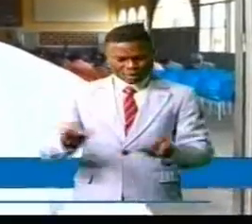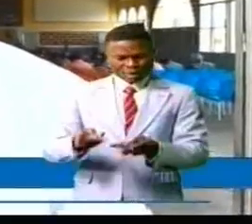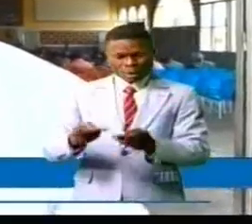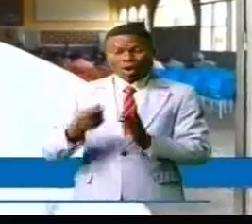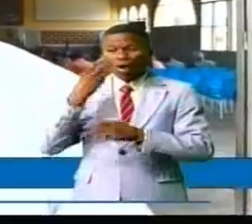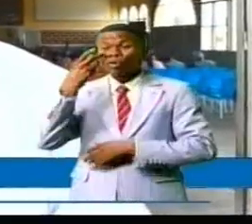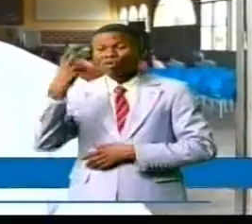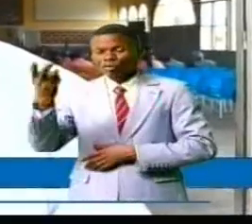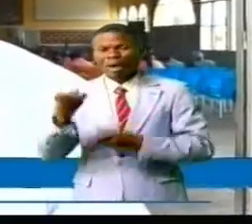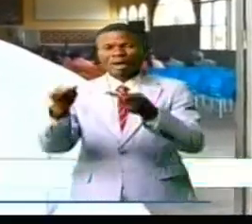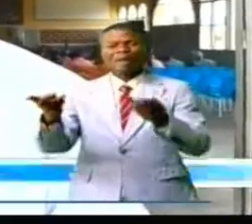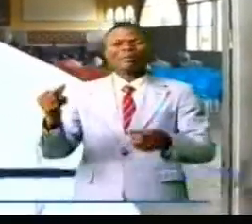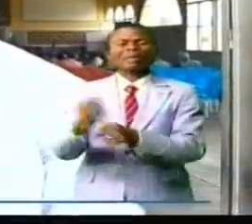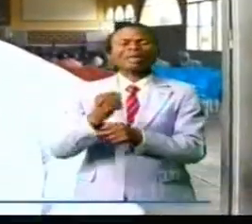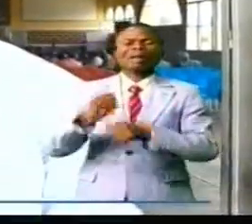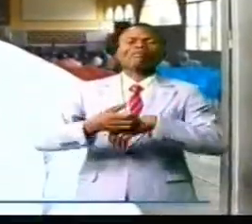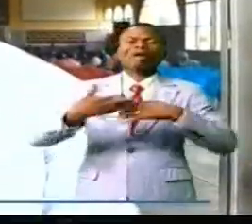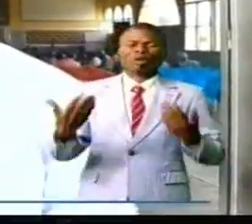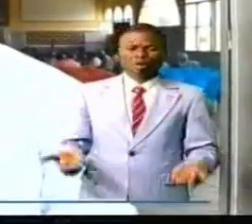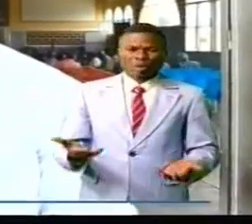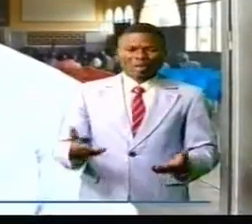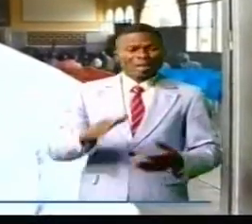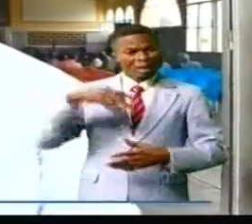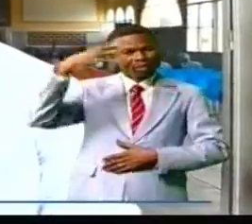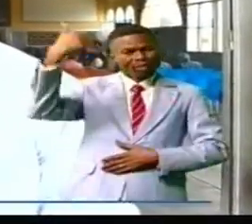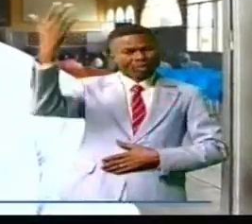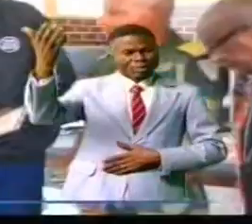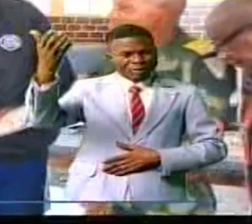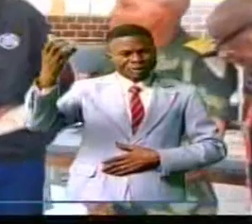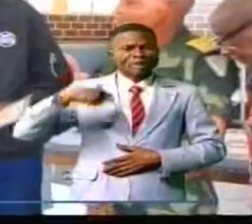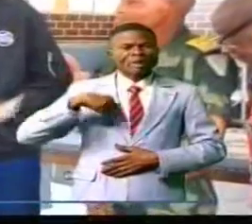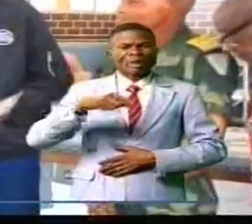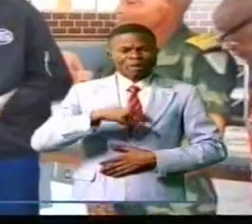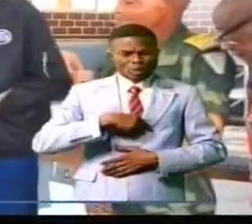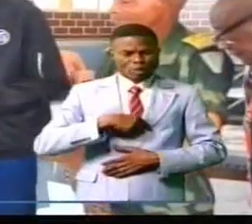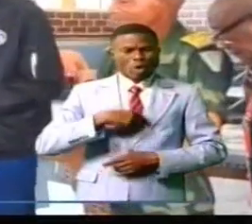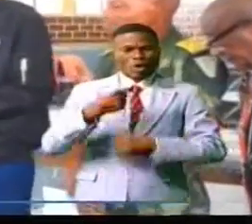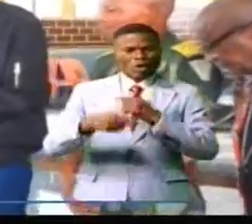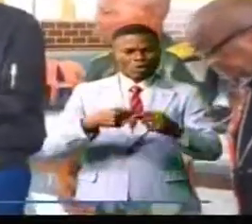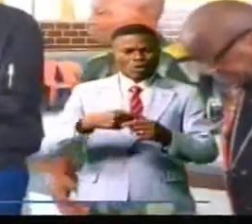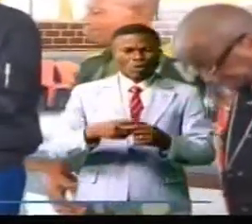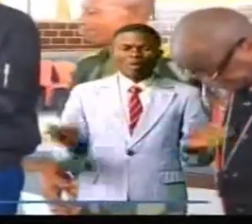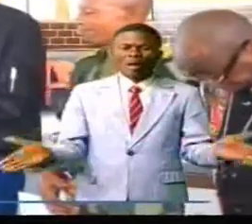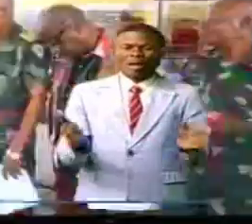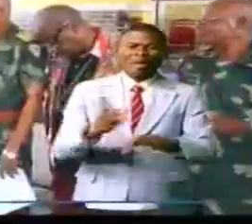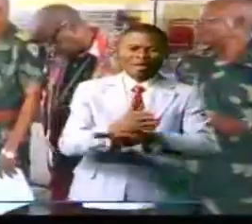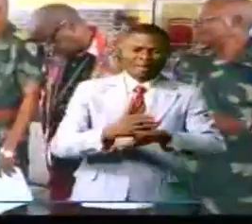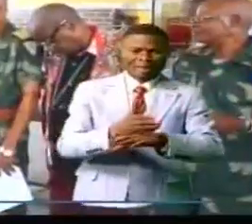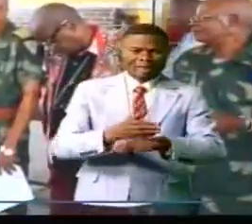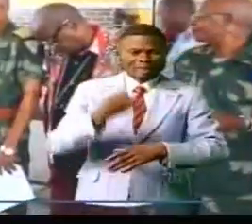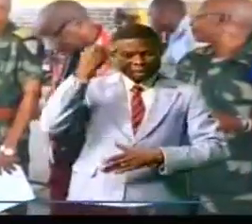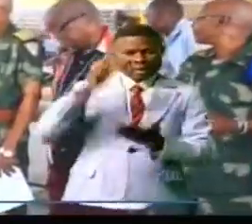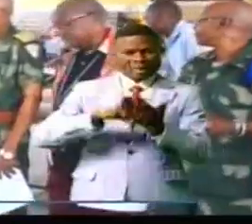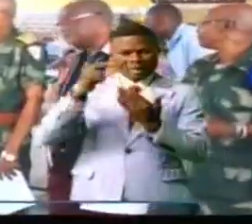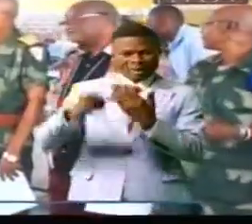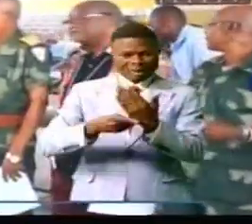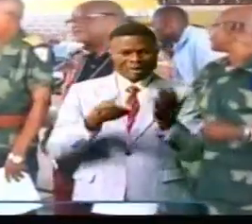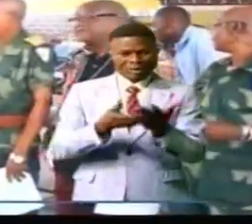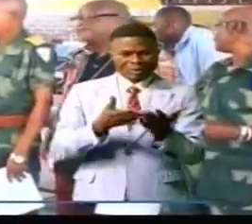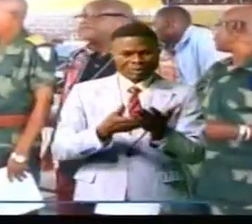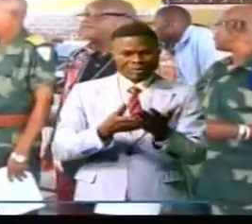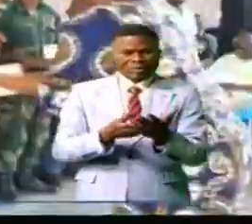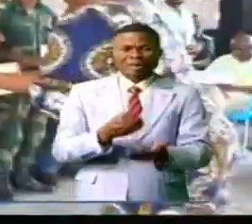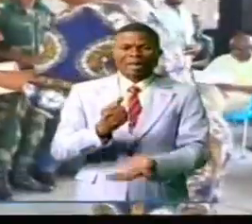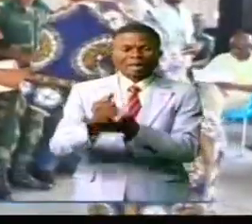voir le lopin des terres, et avec le temps, nous allons passer à l'élevage. Dans le cadre de ce programme